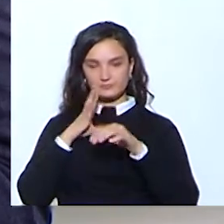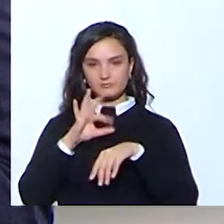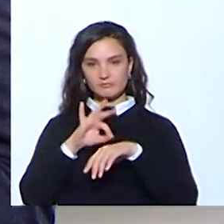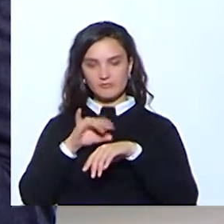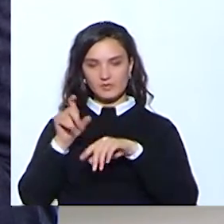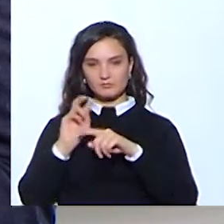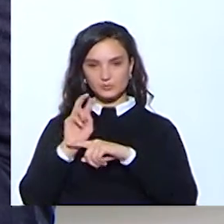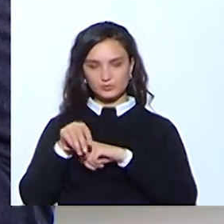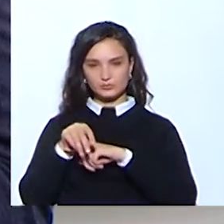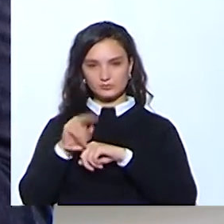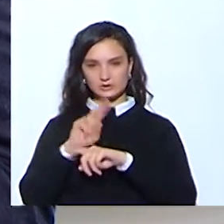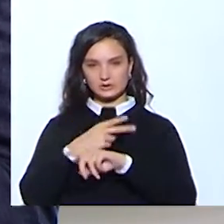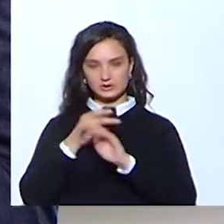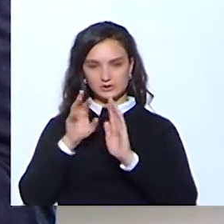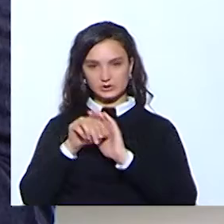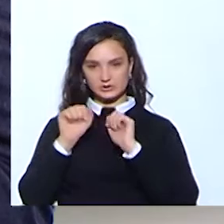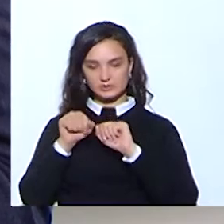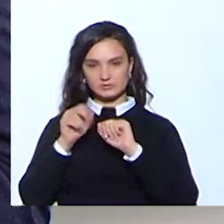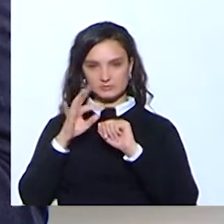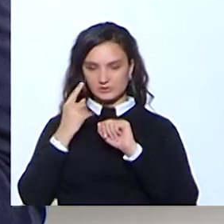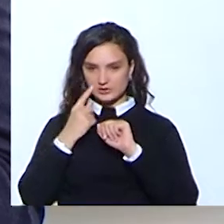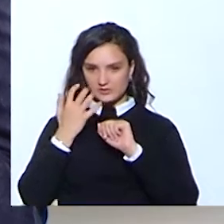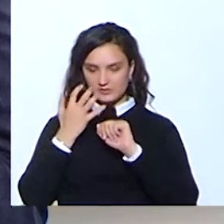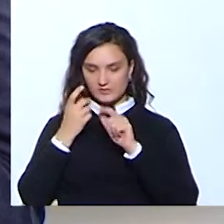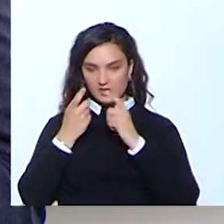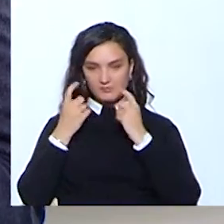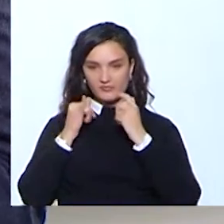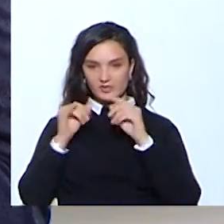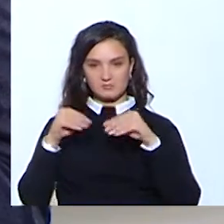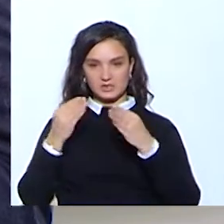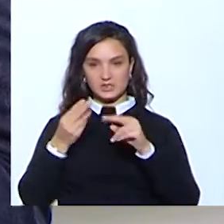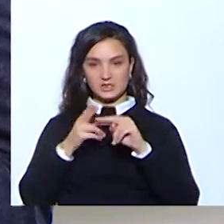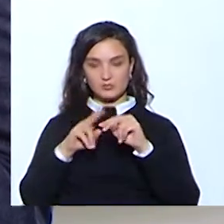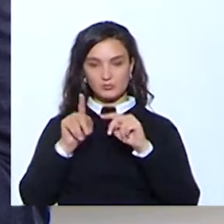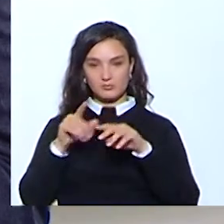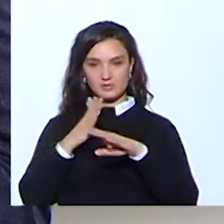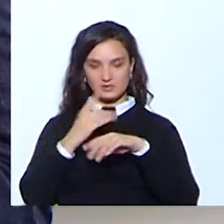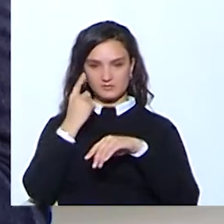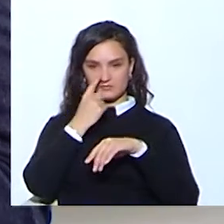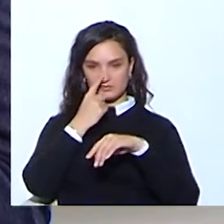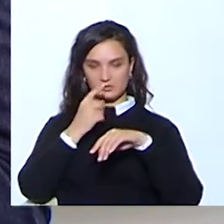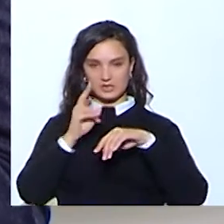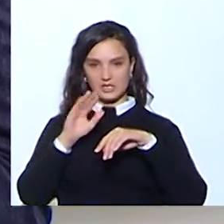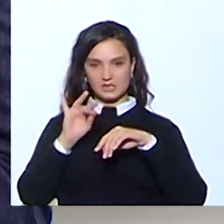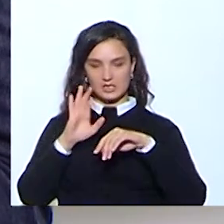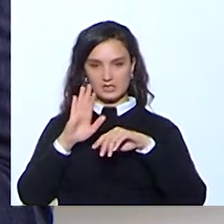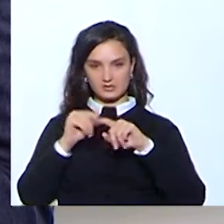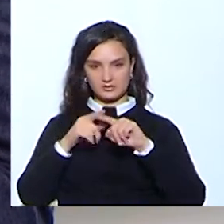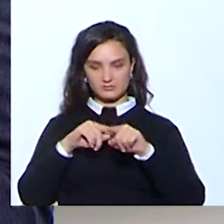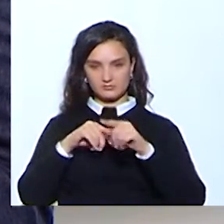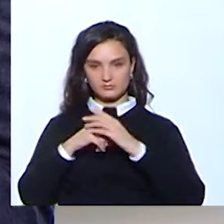პაციენტი მისულა მაგალითად პოლიკლინიკაში, უნდა სათვალე შეეჩვენა, მაგრამ სათვალეები ვერ მოარგეს, ასე რომ ვთქვათ, იმიტომ რომ მას აქვს კატარაქტა.